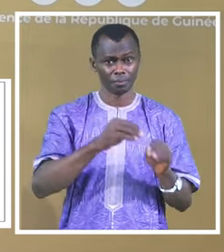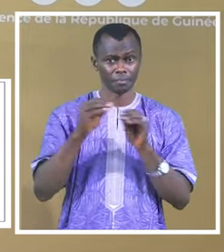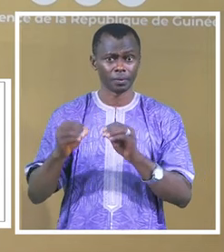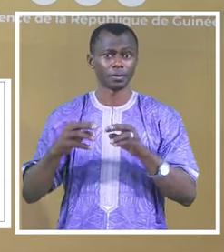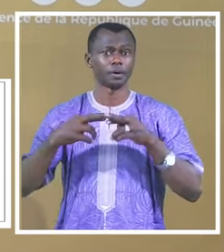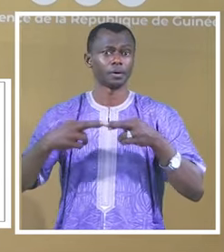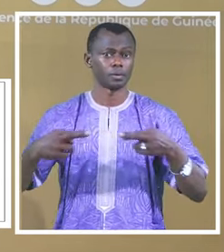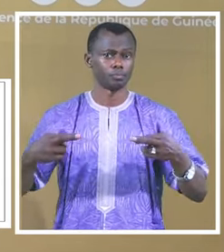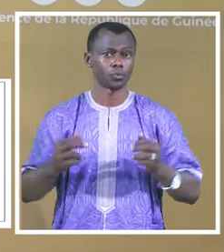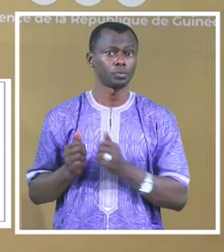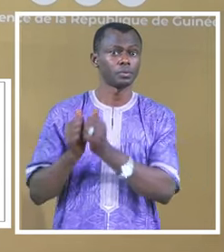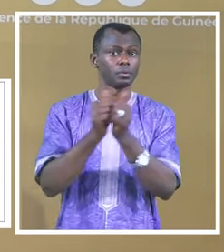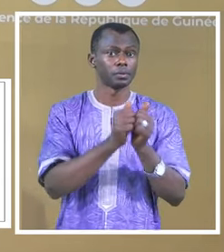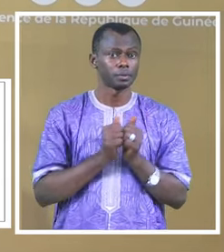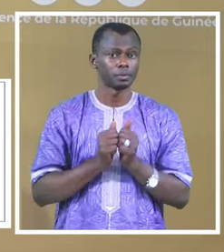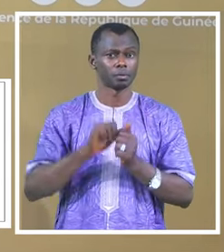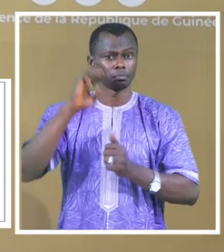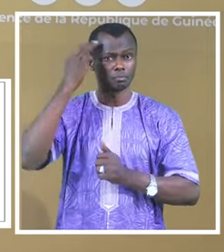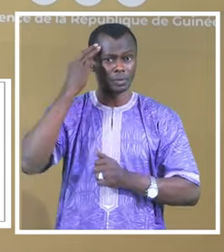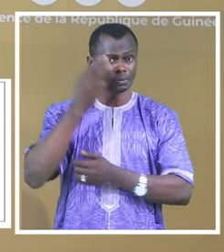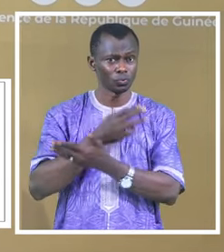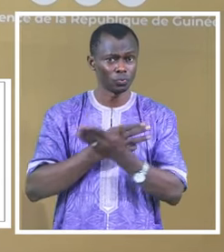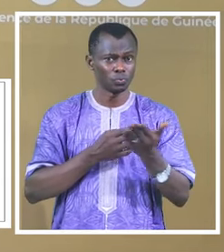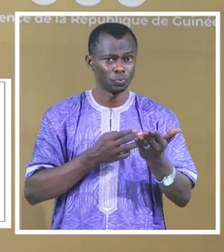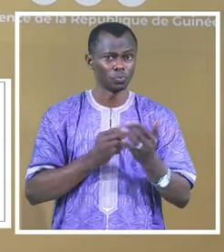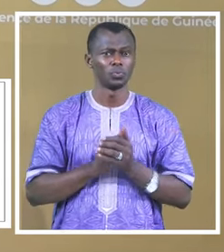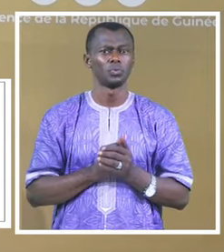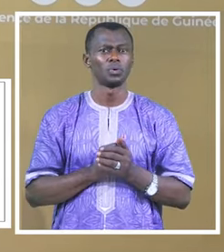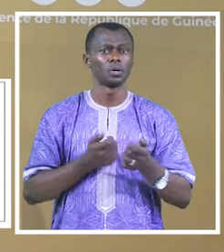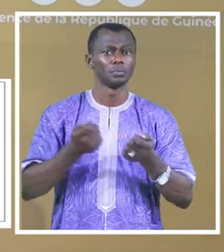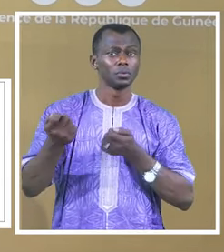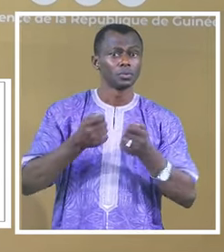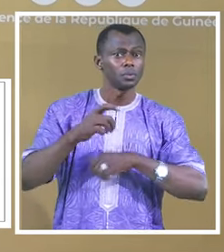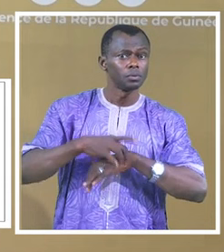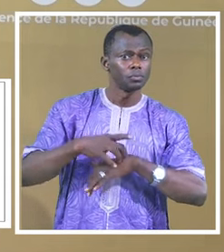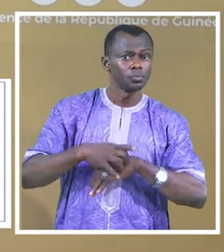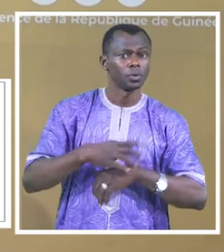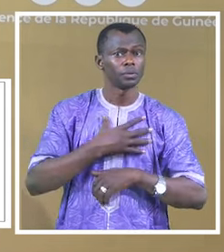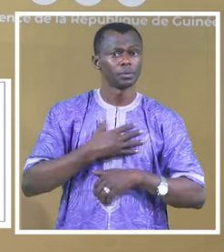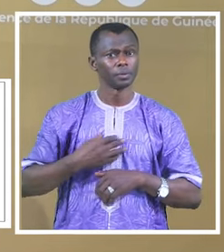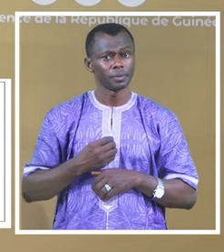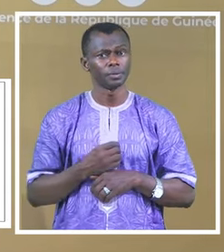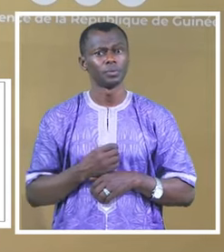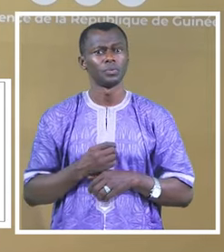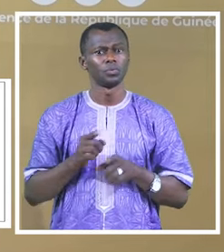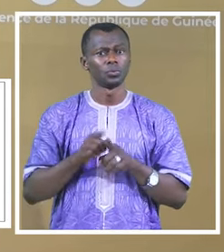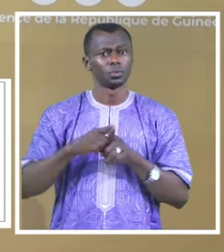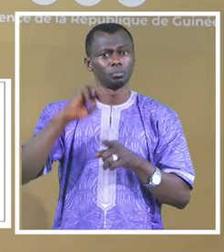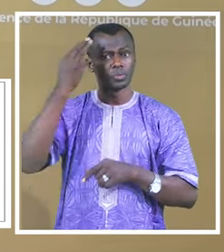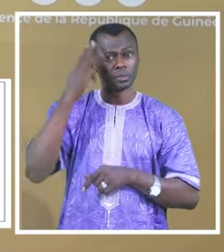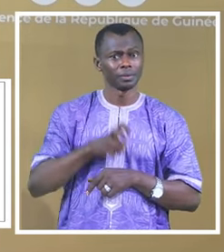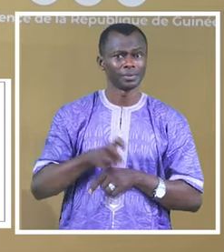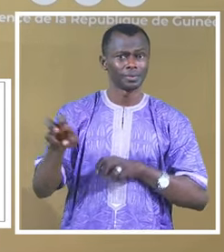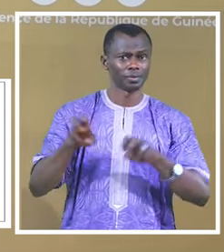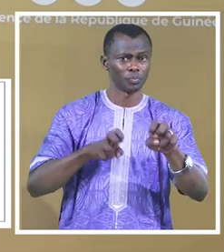concernés, mines, administration du territoire et de la décentralisation, transport, pour approfondir la réflexion.